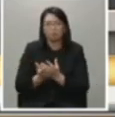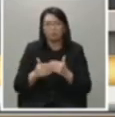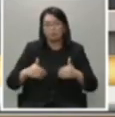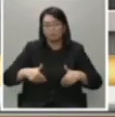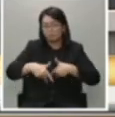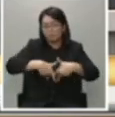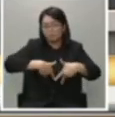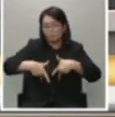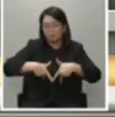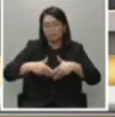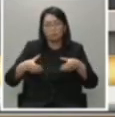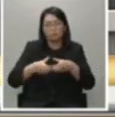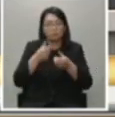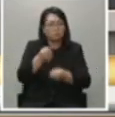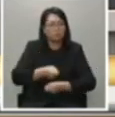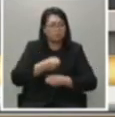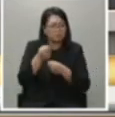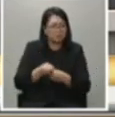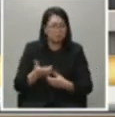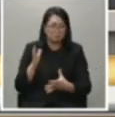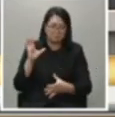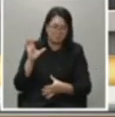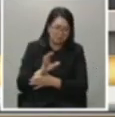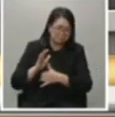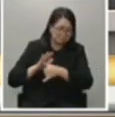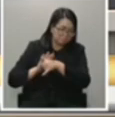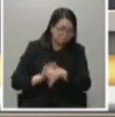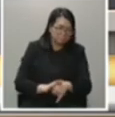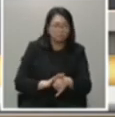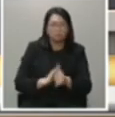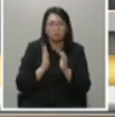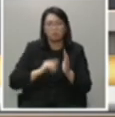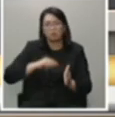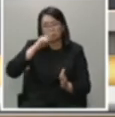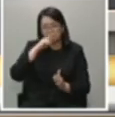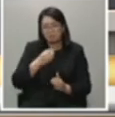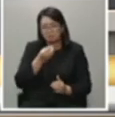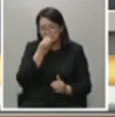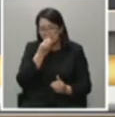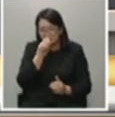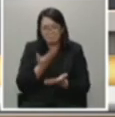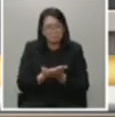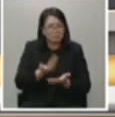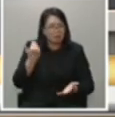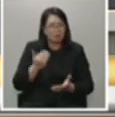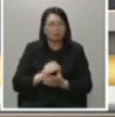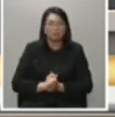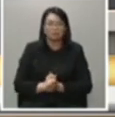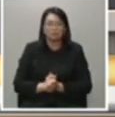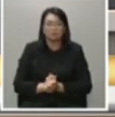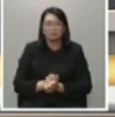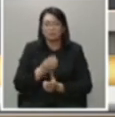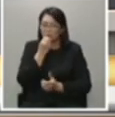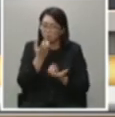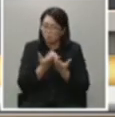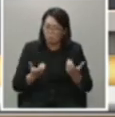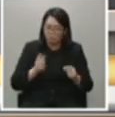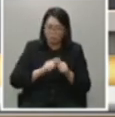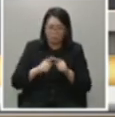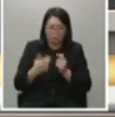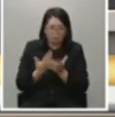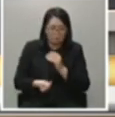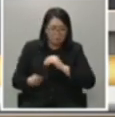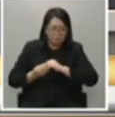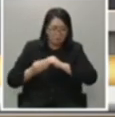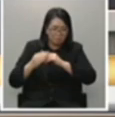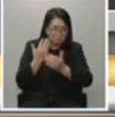ทั้งประเทศบีบบังคับให้พี่น้องชาวไทยต้องบริโภคอาหารในราคาที่แพงขึ้นพลเอกประยุ